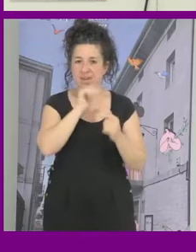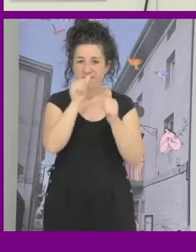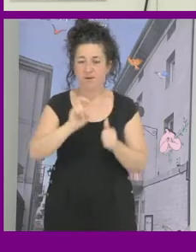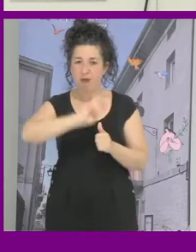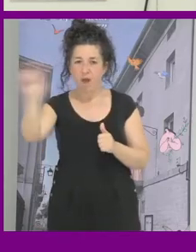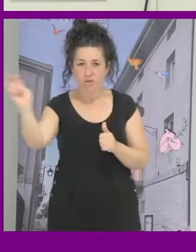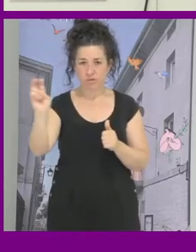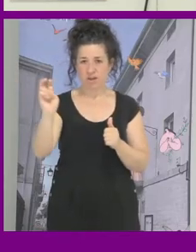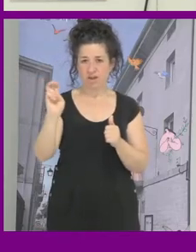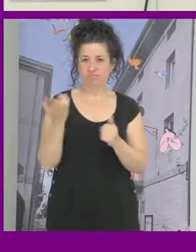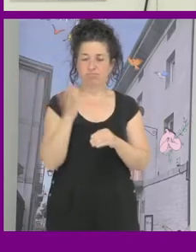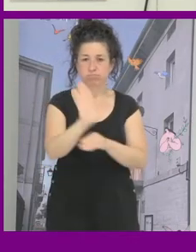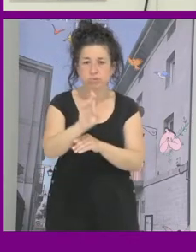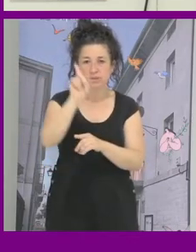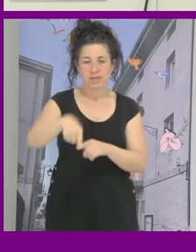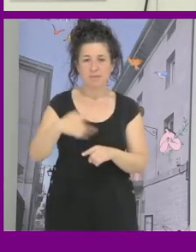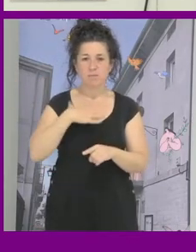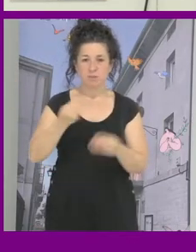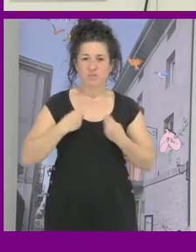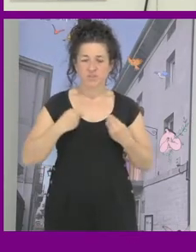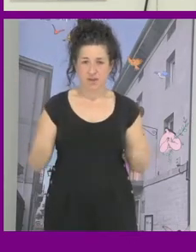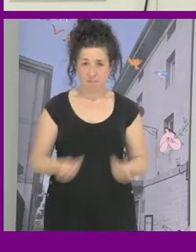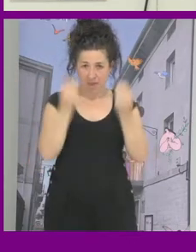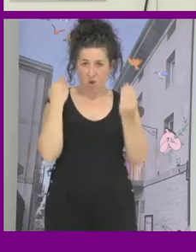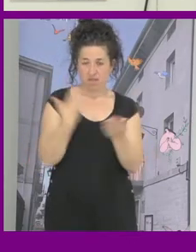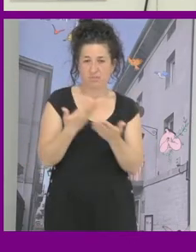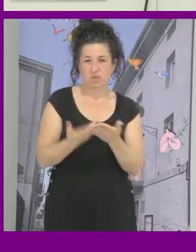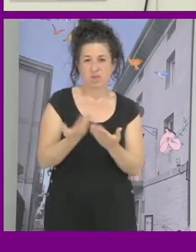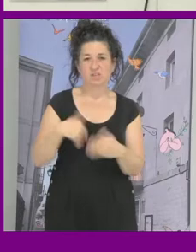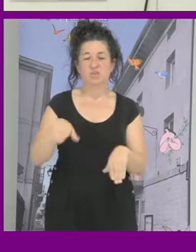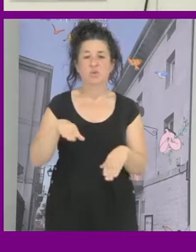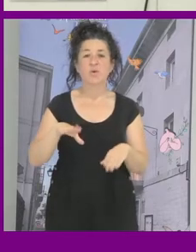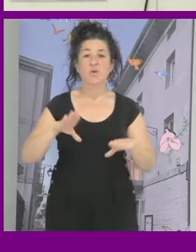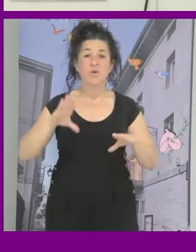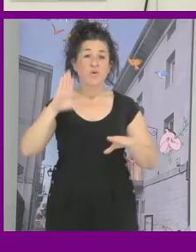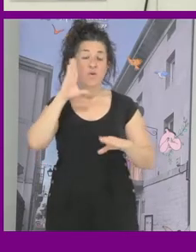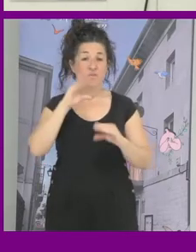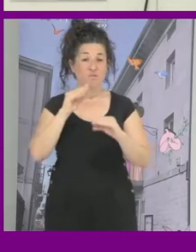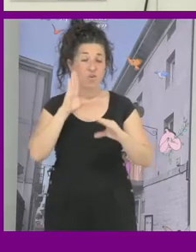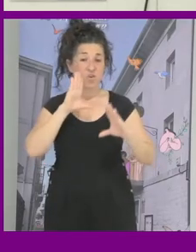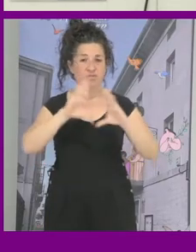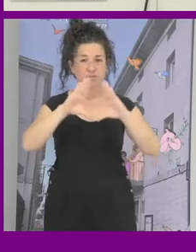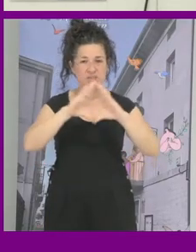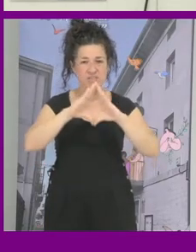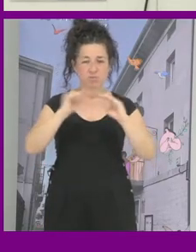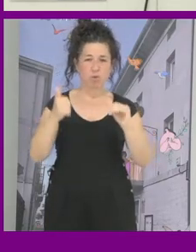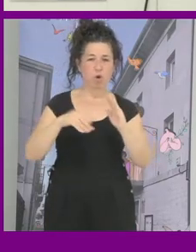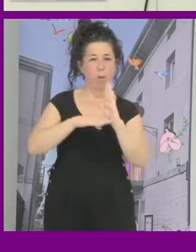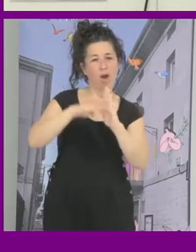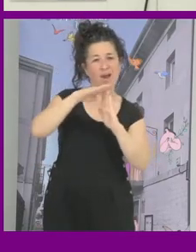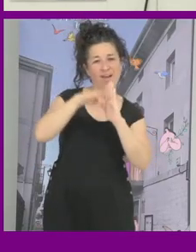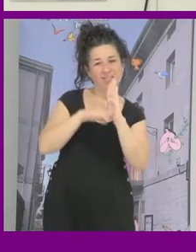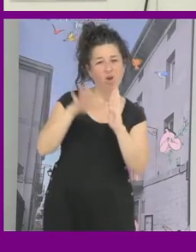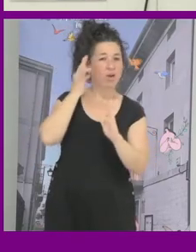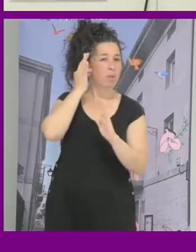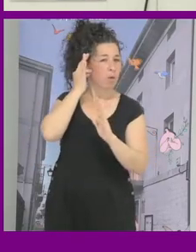erakusten diegu. Boio feministok neurri batean ies egin diogu emakumen kategoriari, bai? Esan